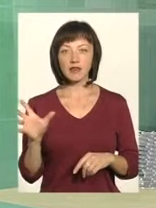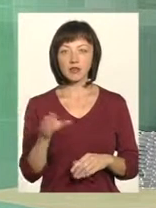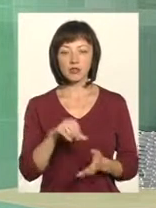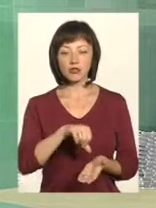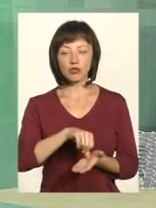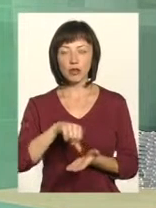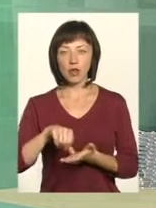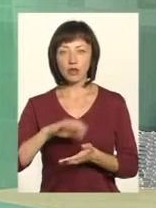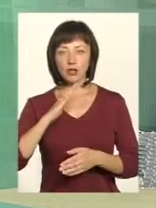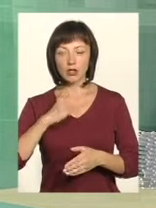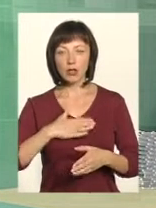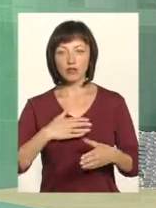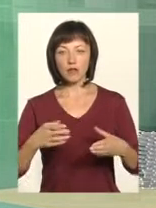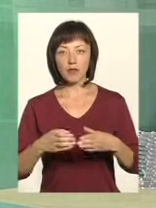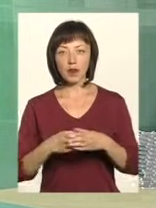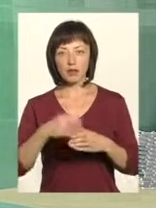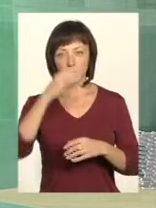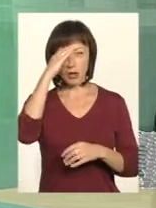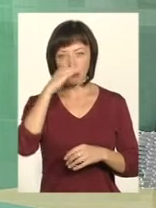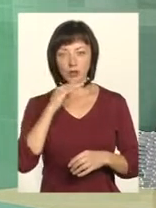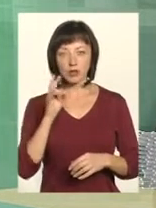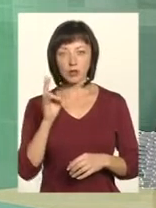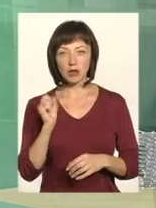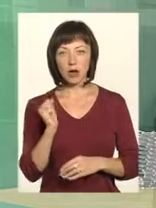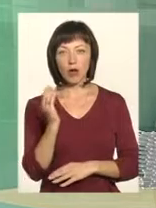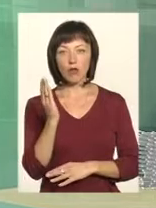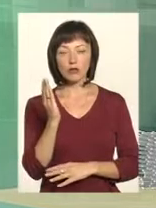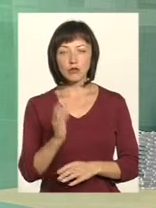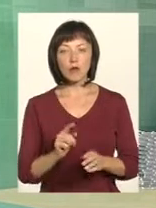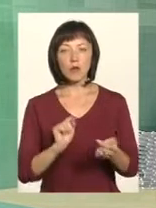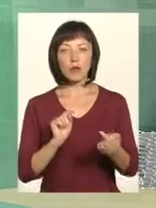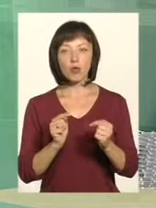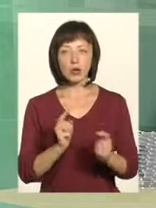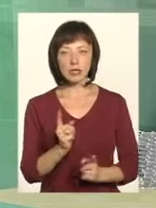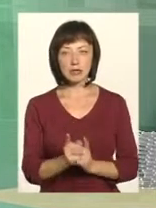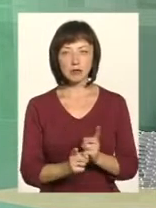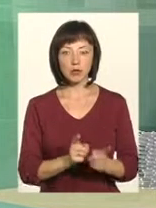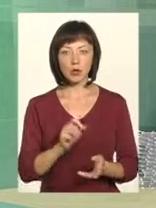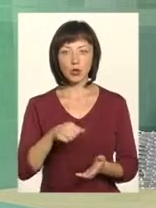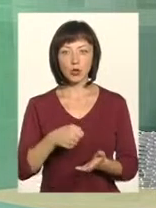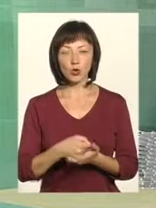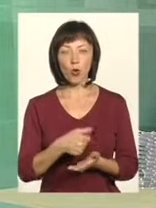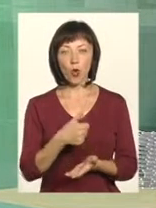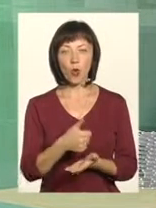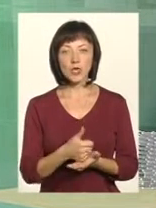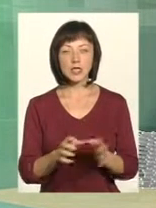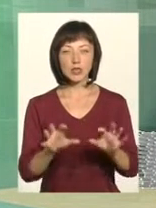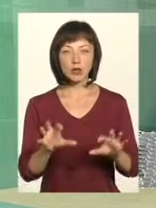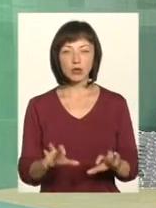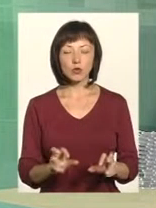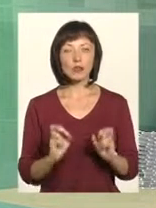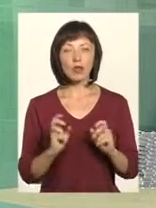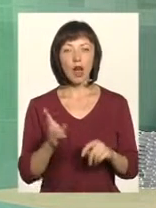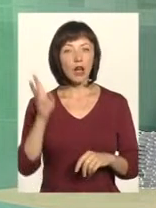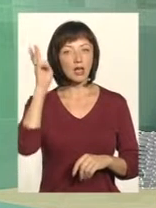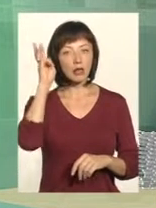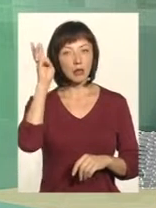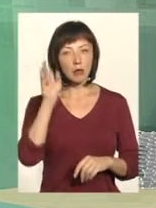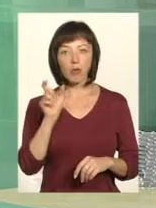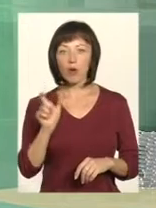фракції «Батьківщина» голосував проти цих змін до Конституції. Як дипломат хочу сказати,